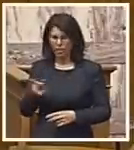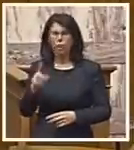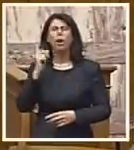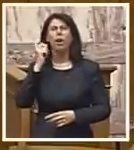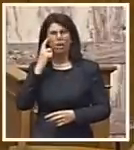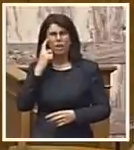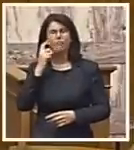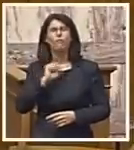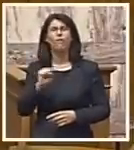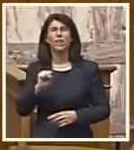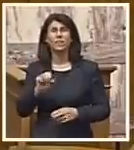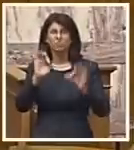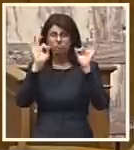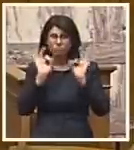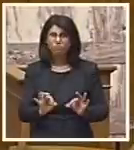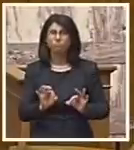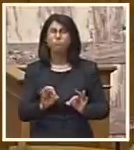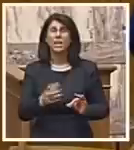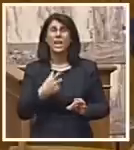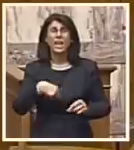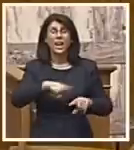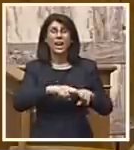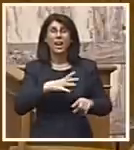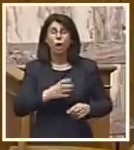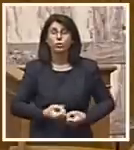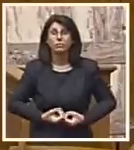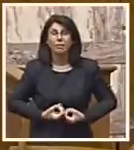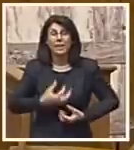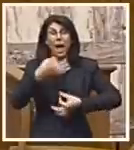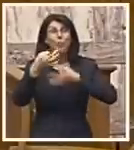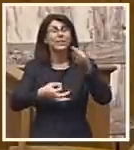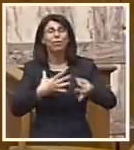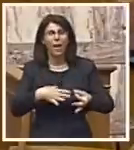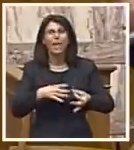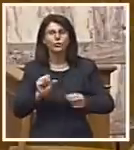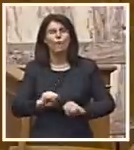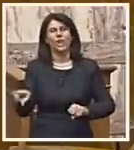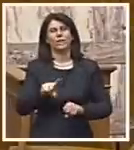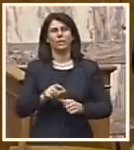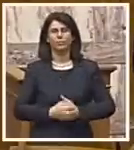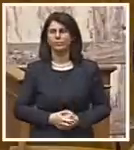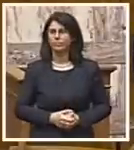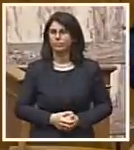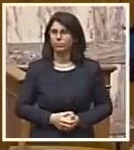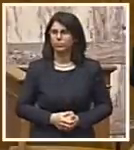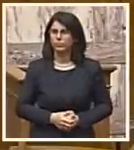φοβόσαστε μια γνήσια λαϊκή έκφραση μέσω δημοψηφίσματος του ελληνικού λαού. Αυτό είναι το μόνο που